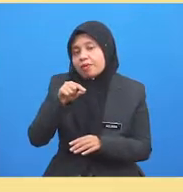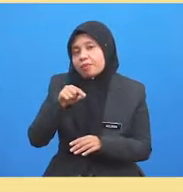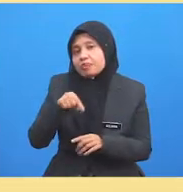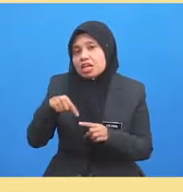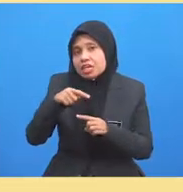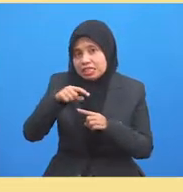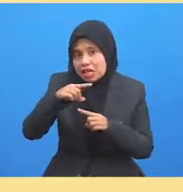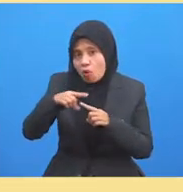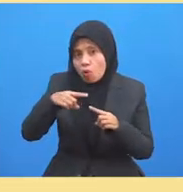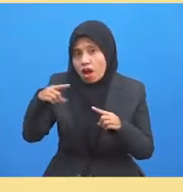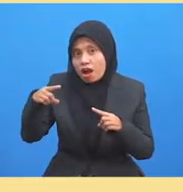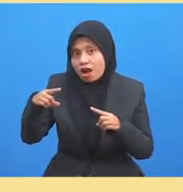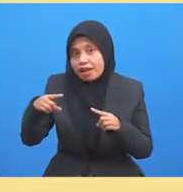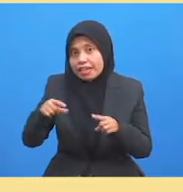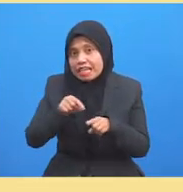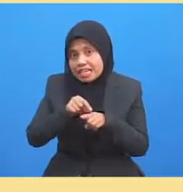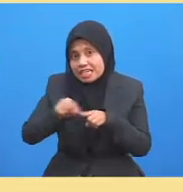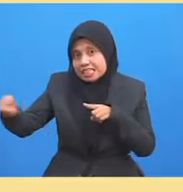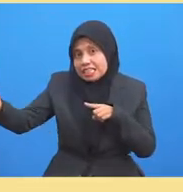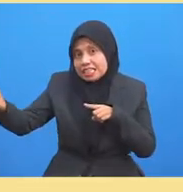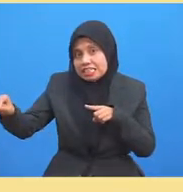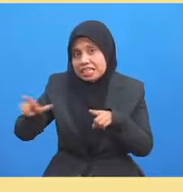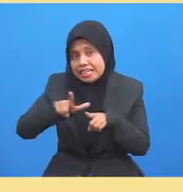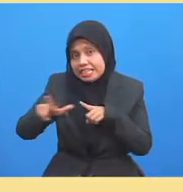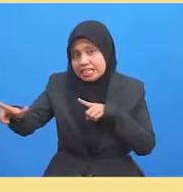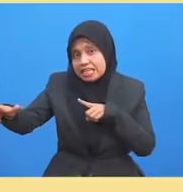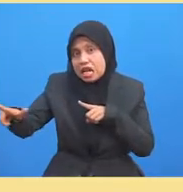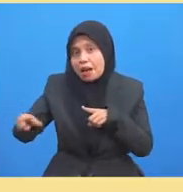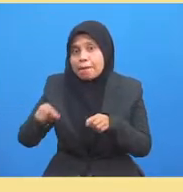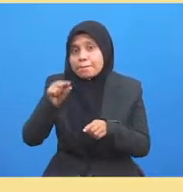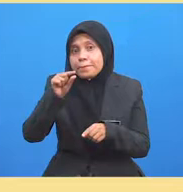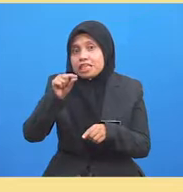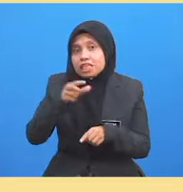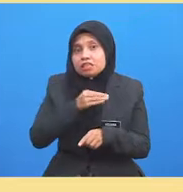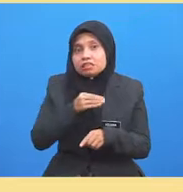dawai atau lidi, pita ataupun skru.